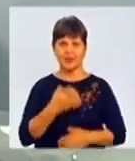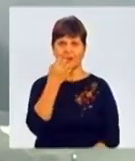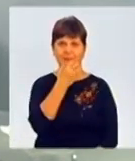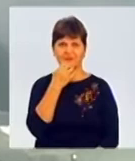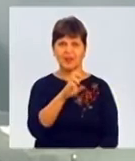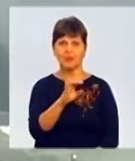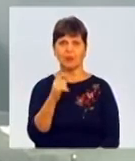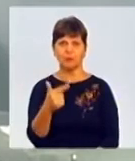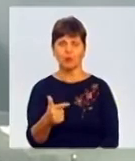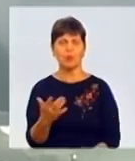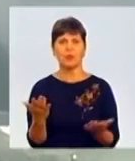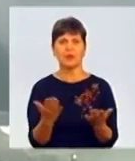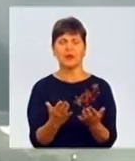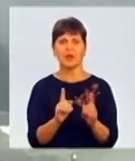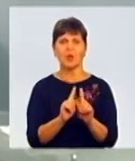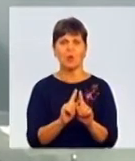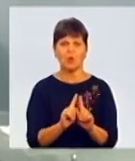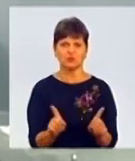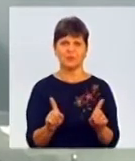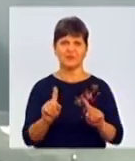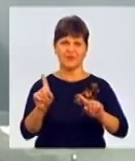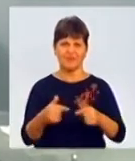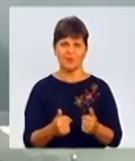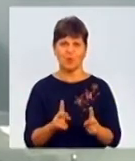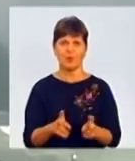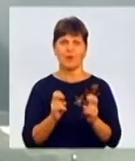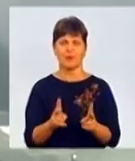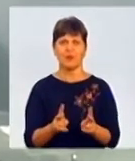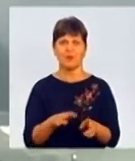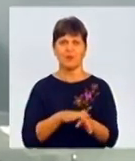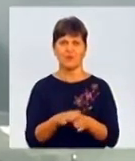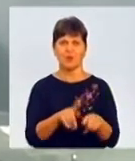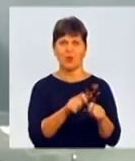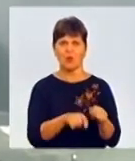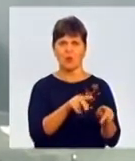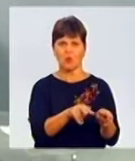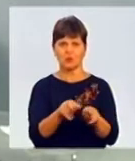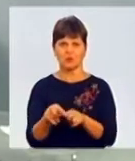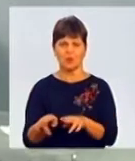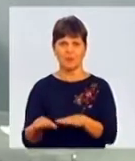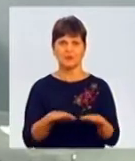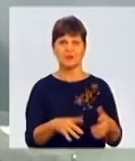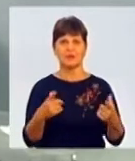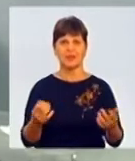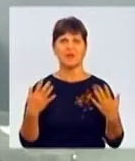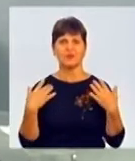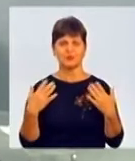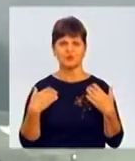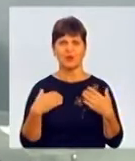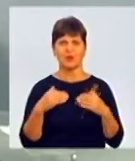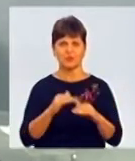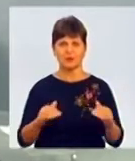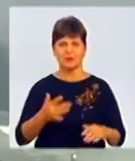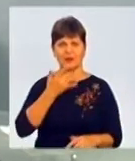Які особливі вимоги і як проводиться контроль саме в місцях, де відпочивають діти, в літніх таборах?